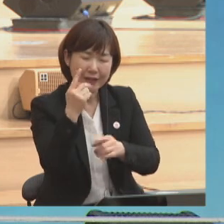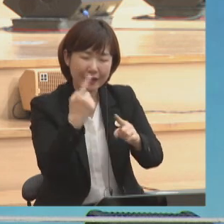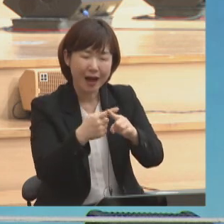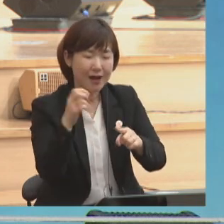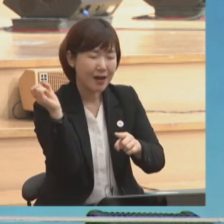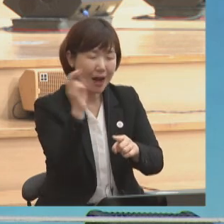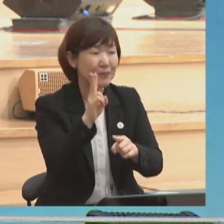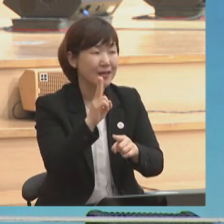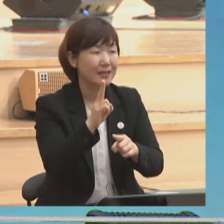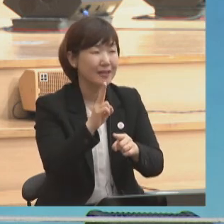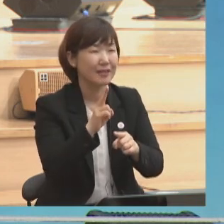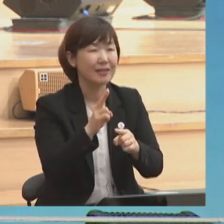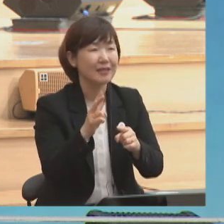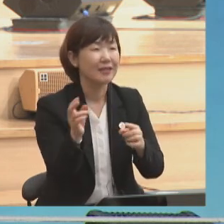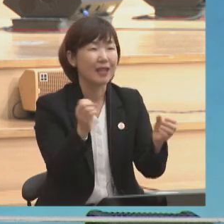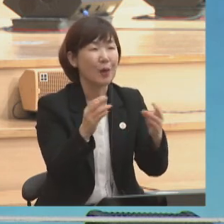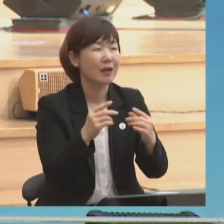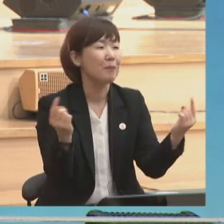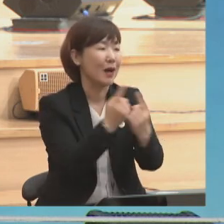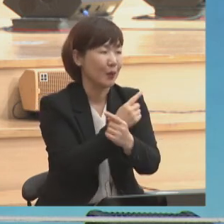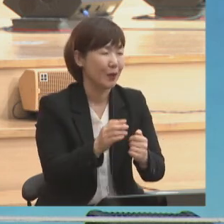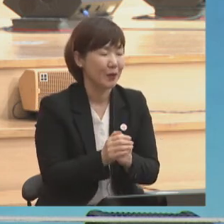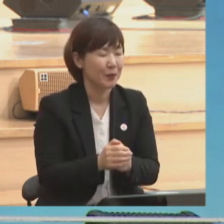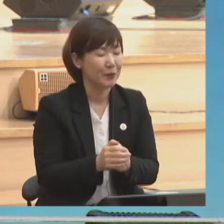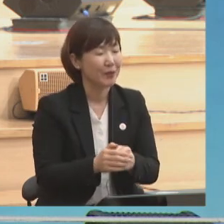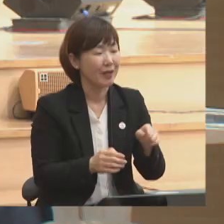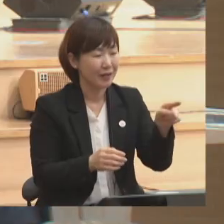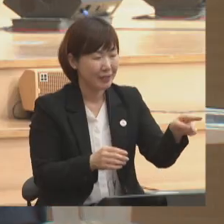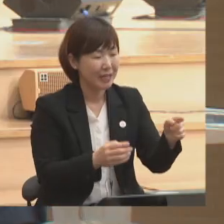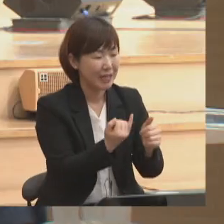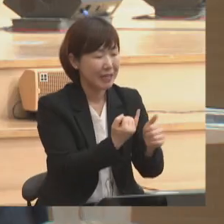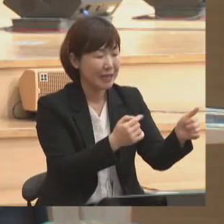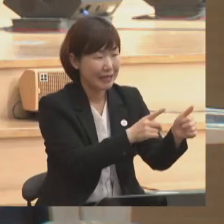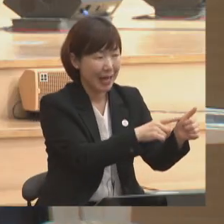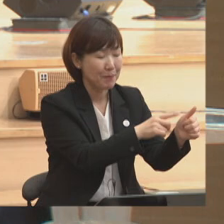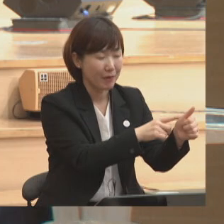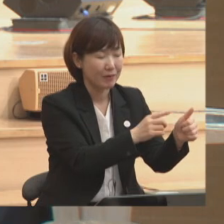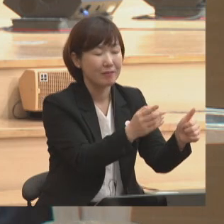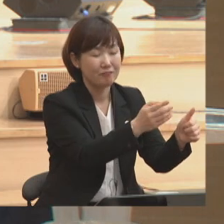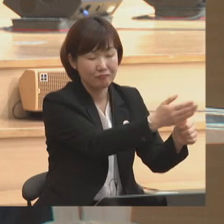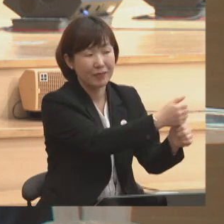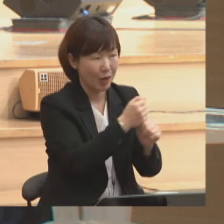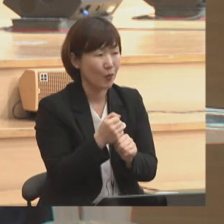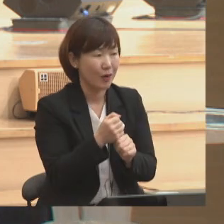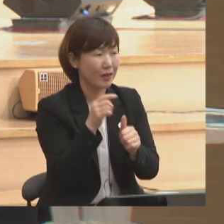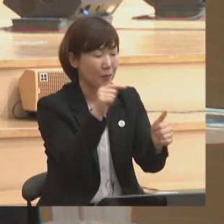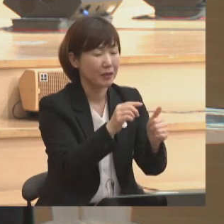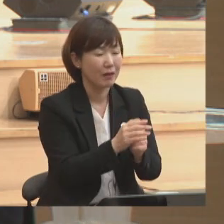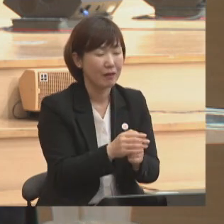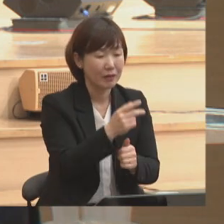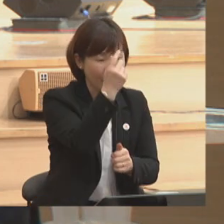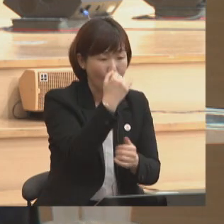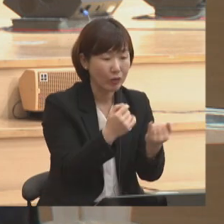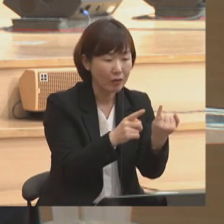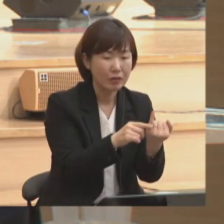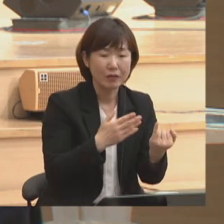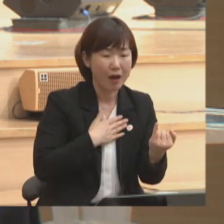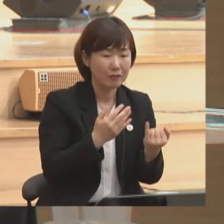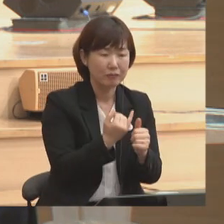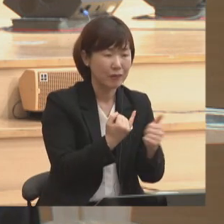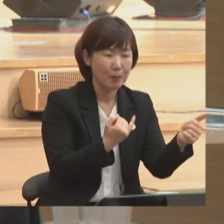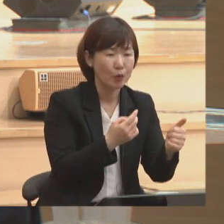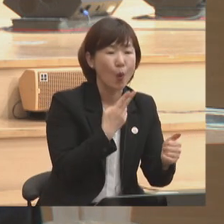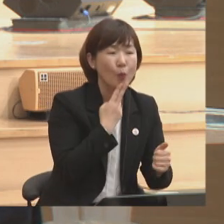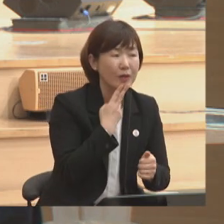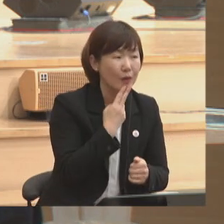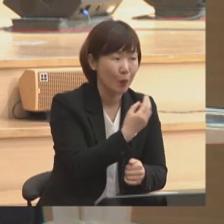해요? 네 남편 불러와라. 그 여인이 뭐라고 말하냐면 나는 남편이 없나이다 이렇게 대답을 해요.